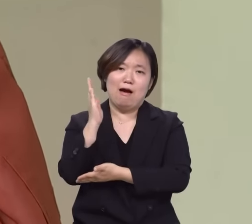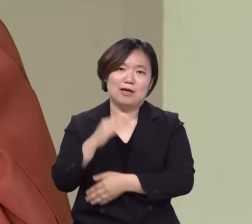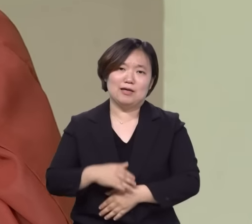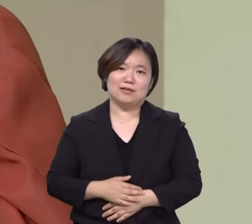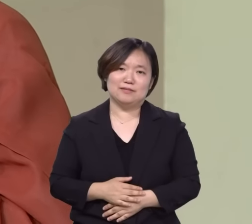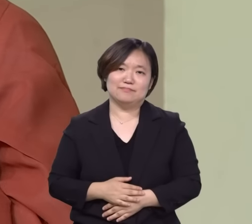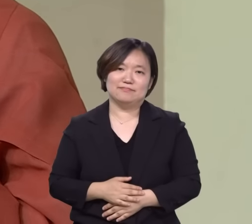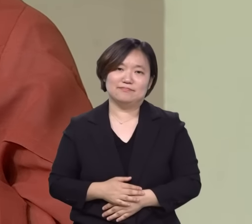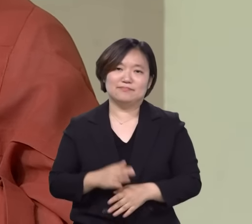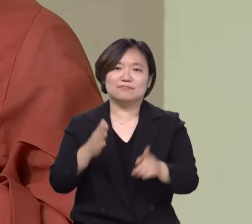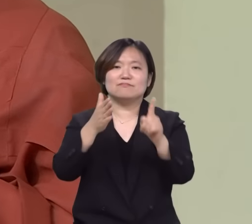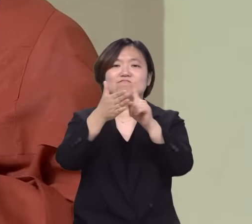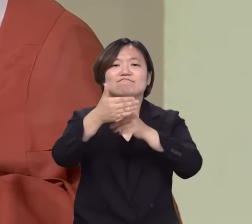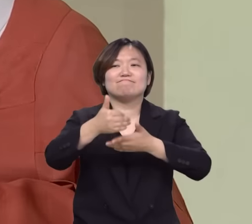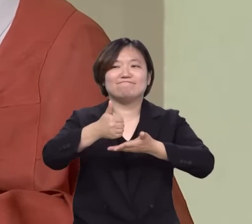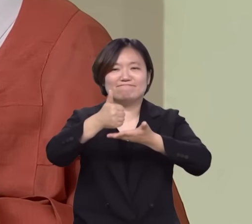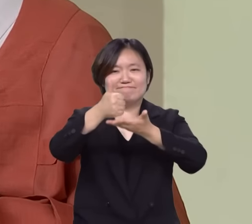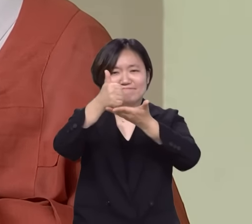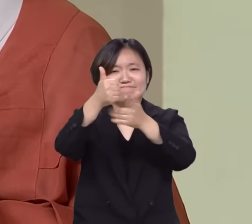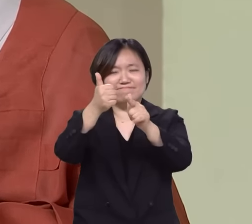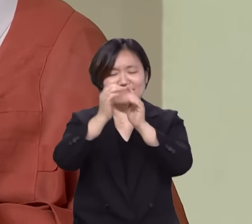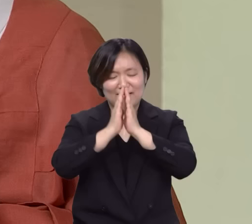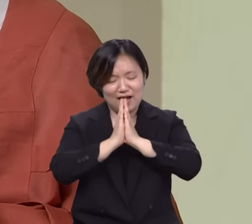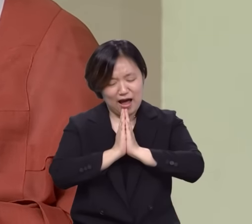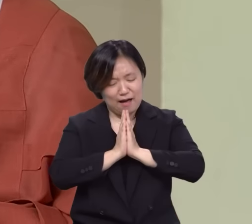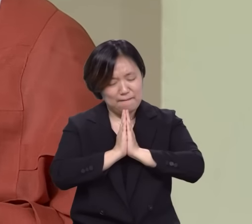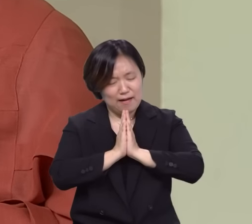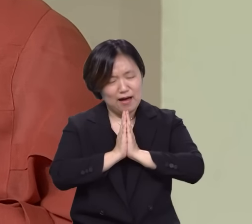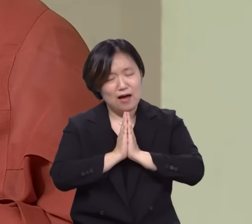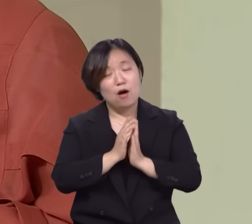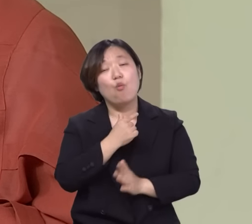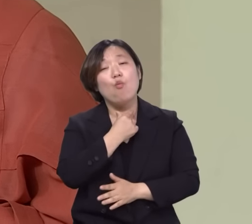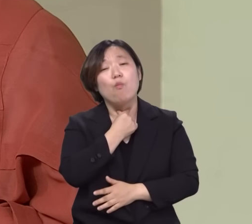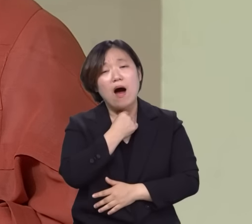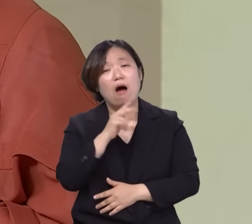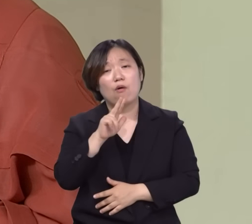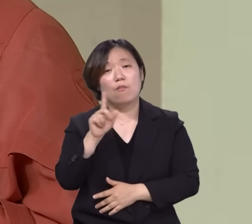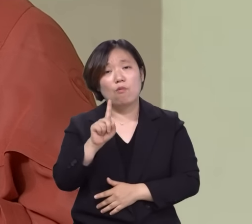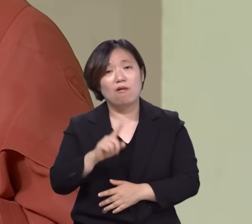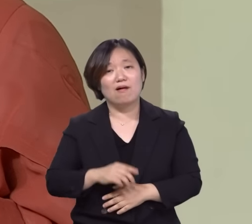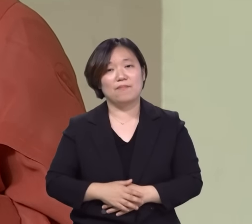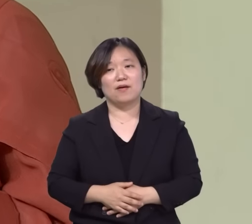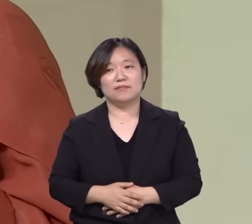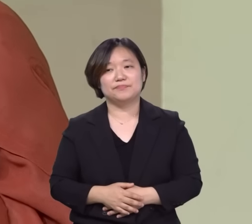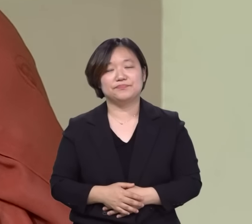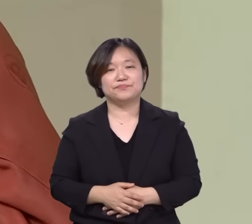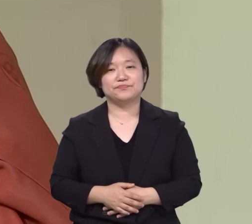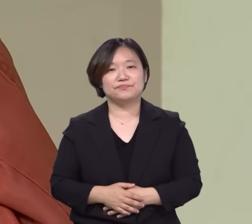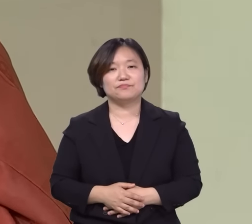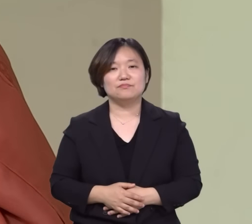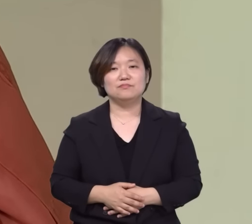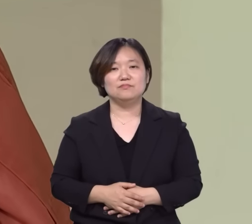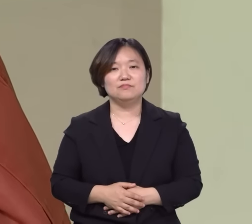부처님 앞에서 합장하고 이와 같이 발언했다고 합니다